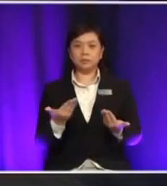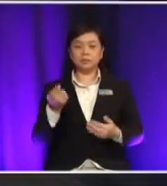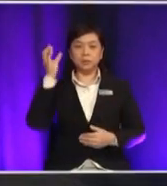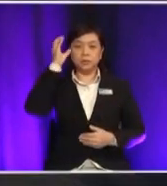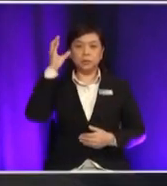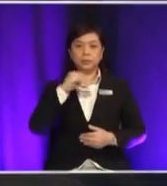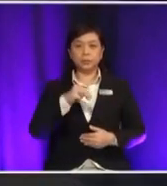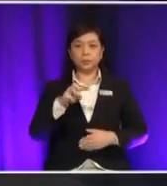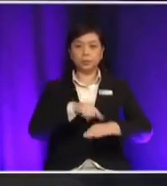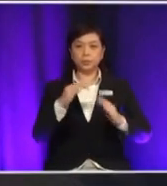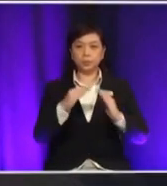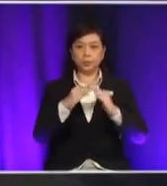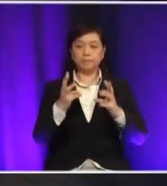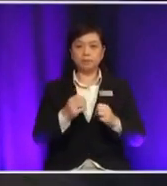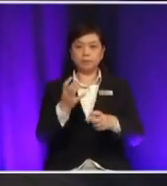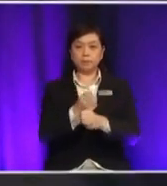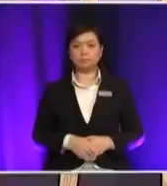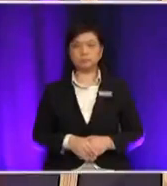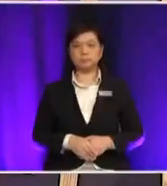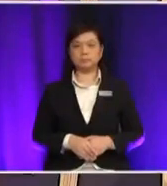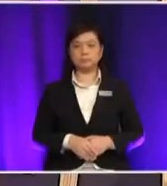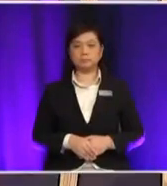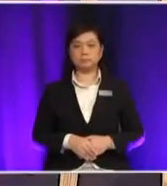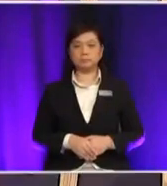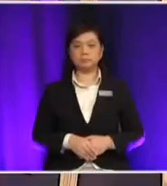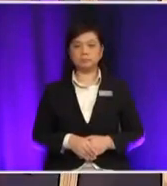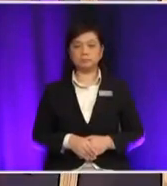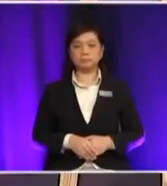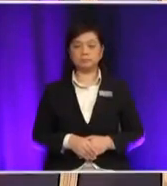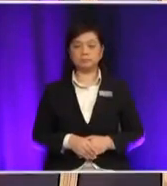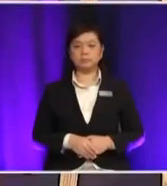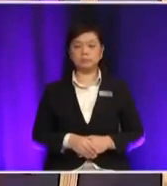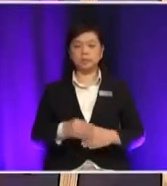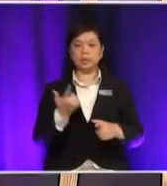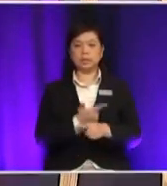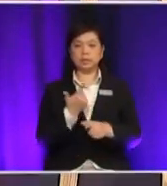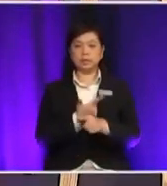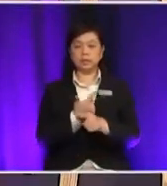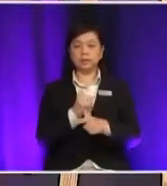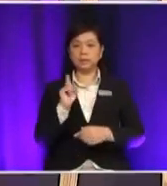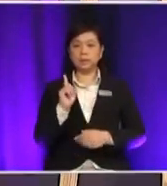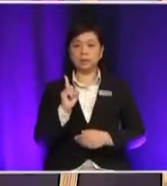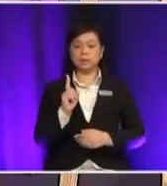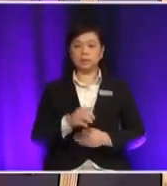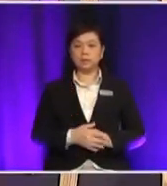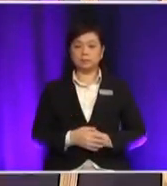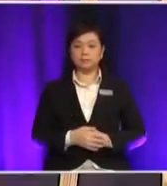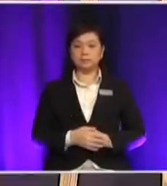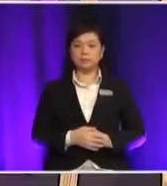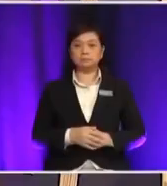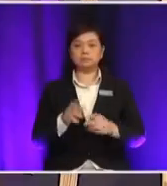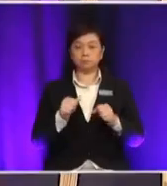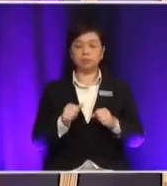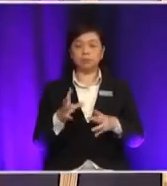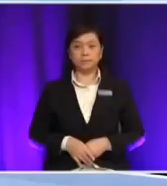latihan pengukuhan untuk topik kita hari ini sego Oke so latihan pengukuhan latihan pengukuhan sangat banyak di hotel